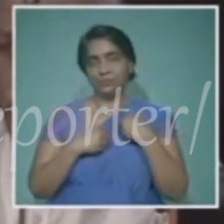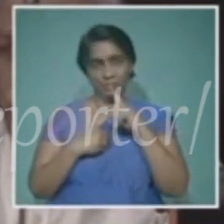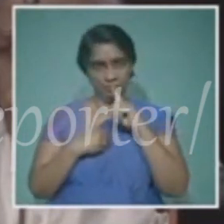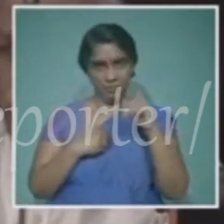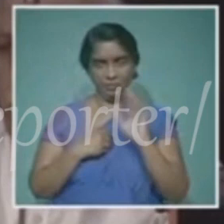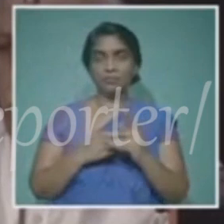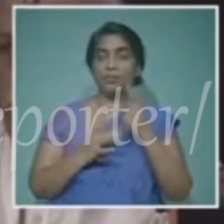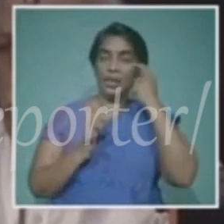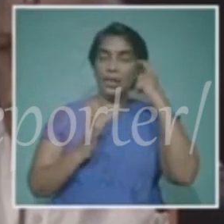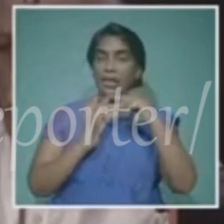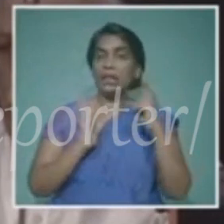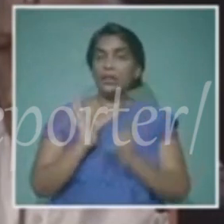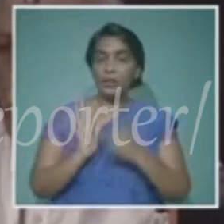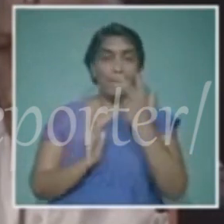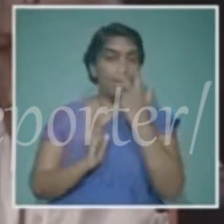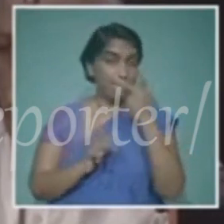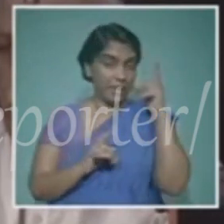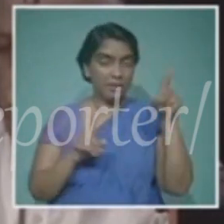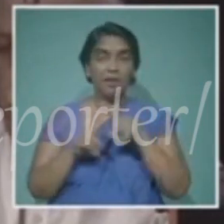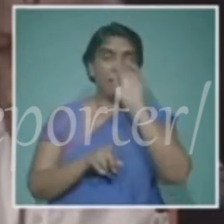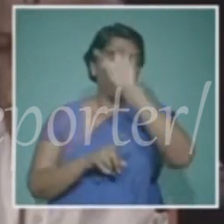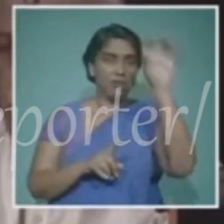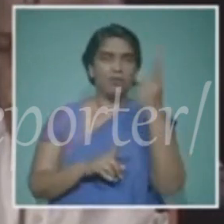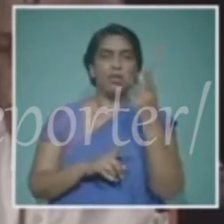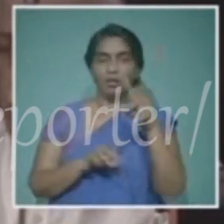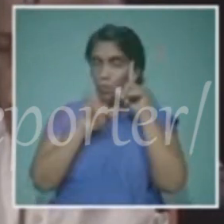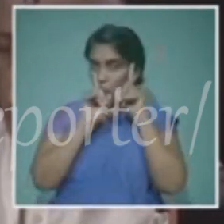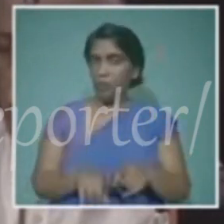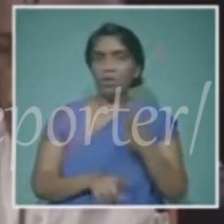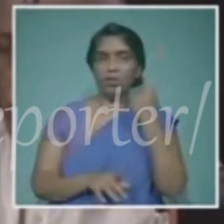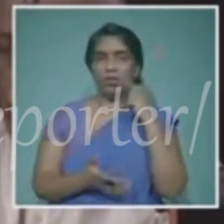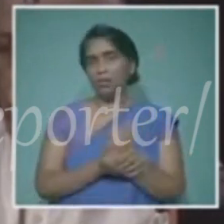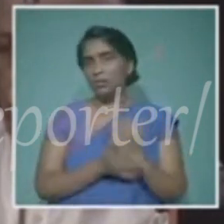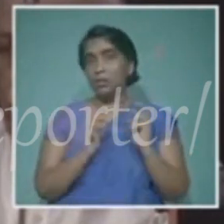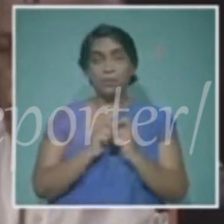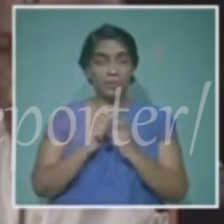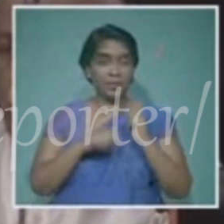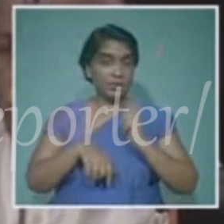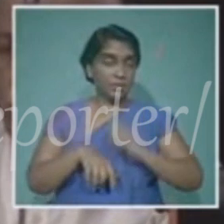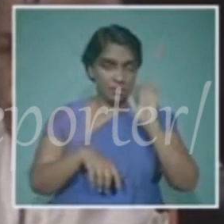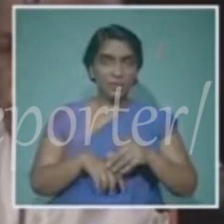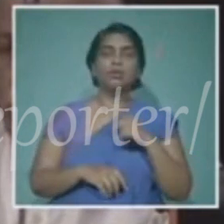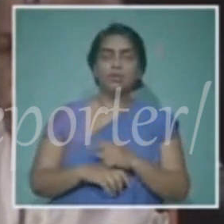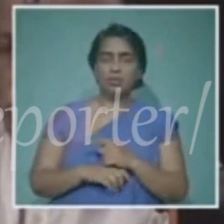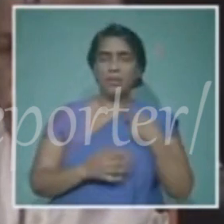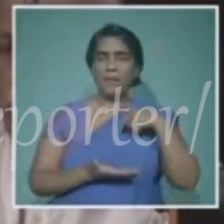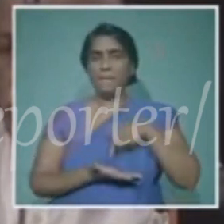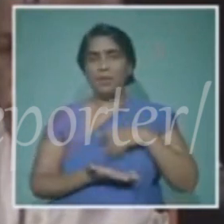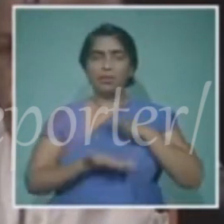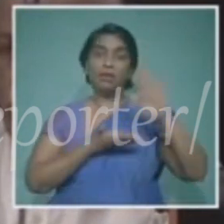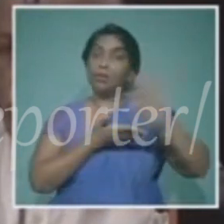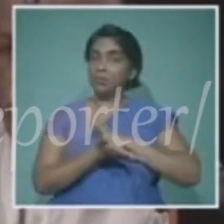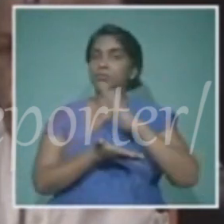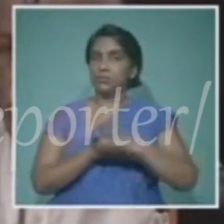ඊජිප්තු, ඉන්දුනීසියා සහ ෆිලිපීනි වැනි රටවල් 12ක් මෙවැනි ආර්ථික අර්බුද ඇති වූ අවස්ථාවන්හි අතරමැදි සහන